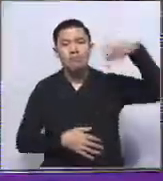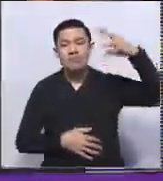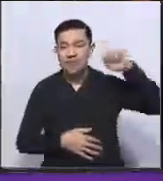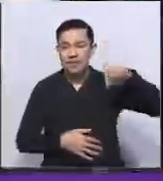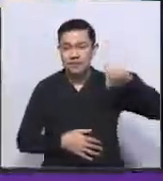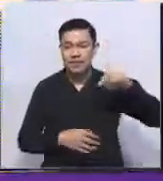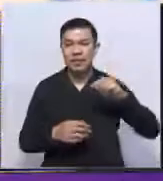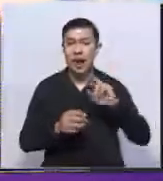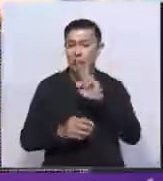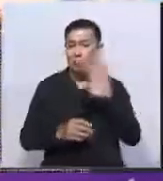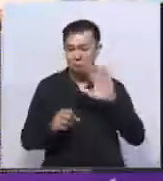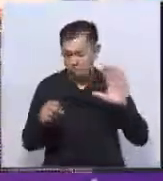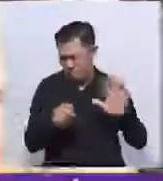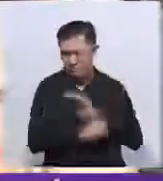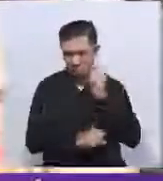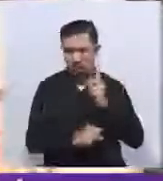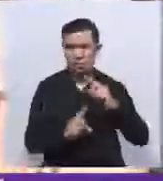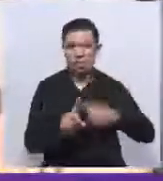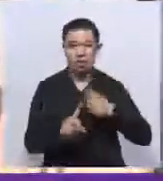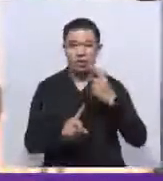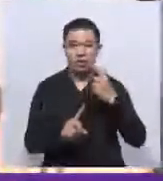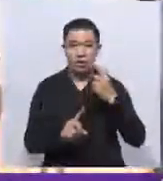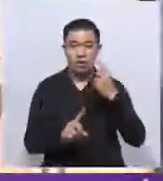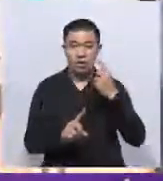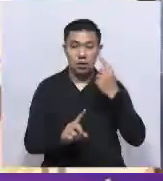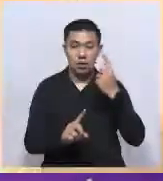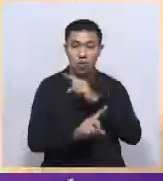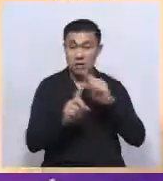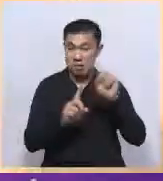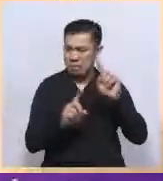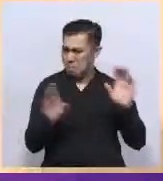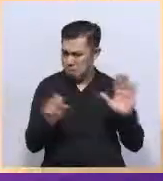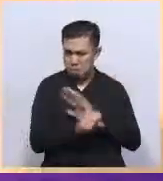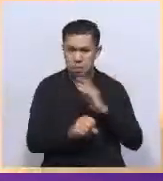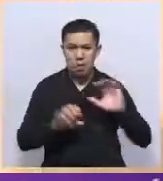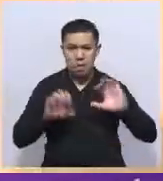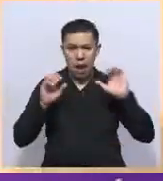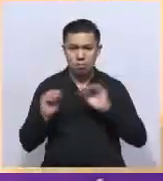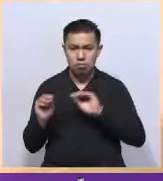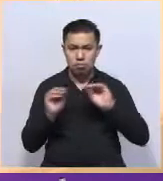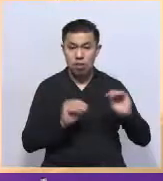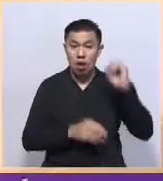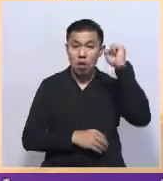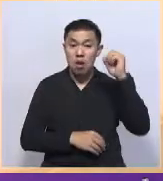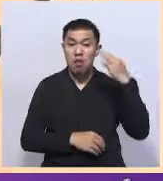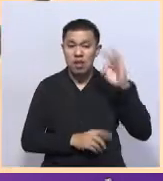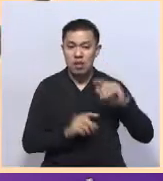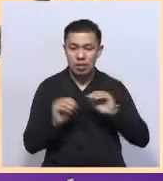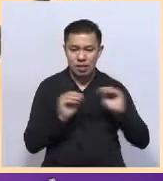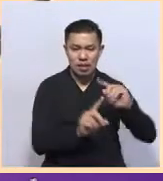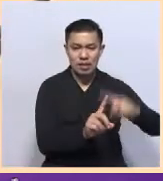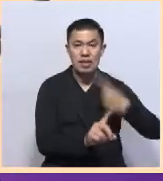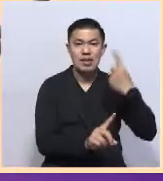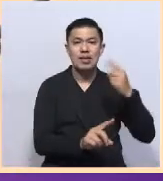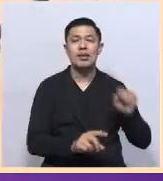ริ่มใช้บริการได้จริงในวันที่1พฤศจิกายนเนื่องจากรัฐบาลได้ขยายระยะเวลารถเมล์ฟรีออกไปอีก1เดือน